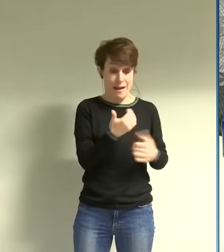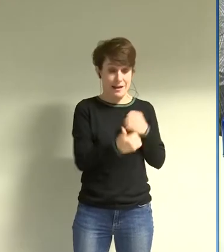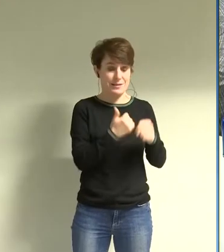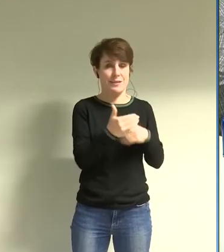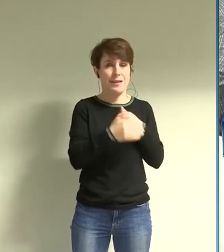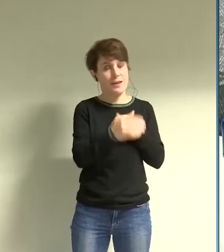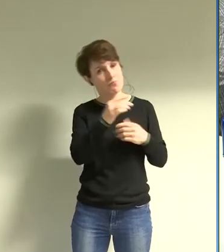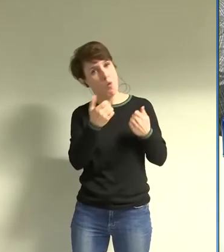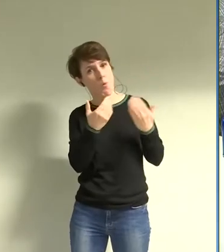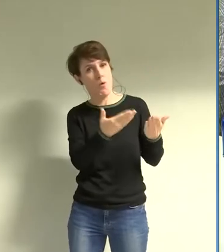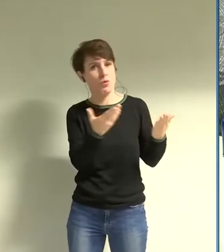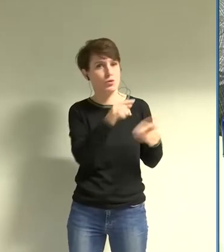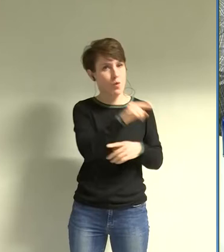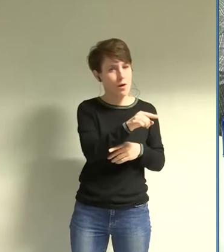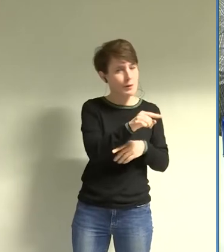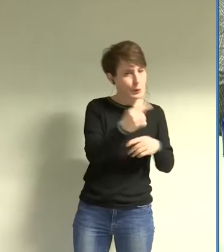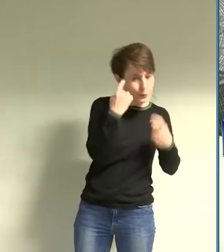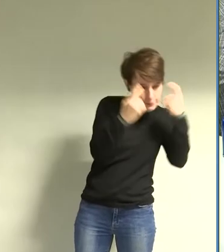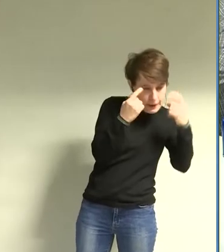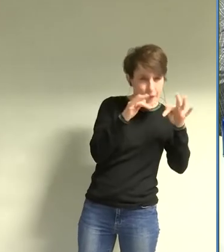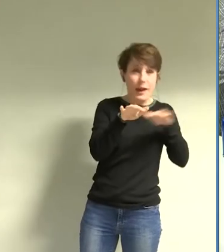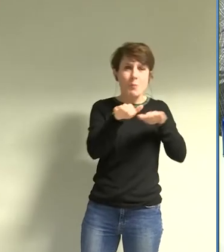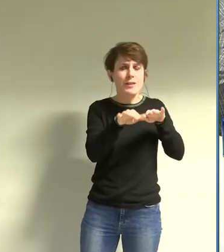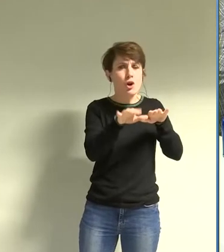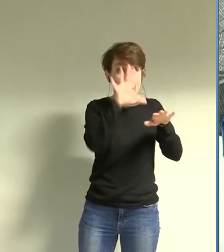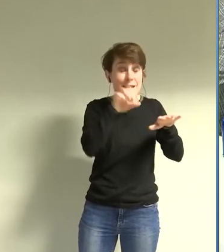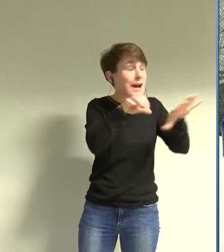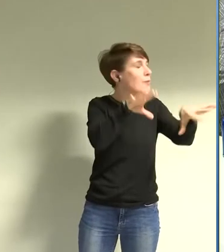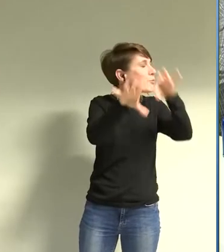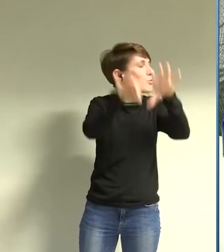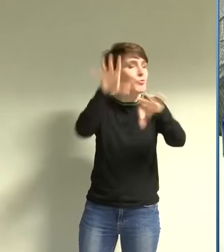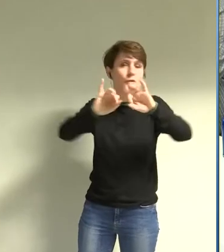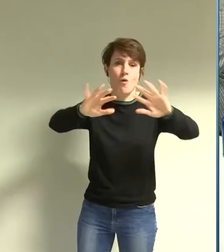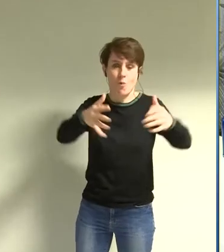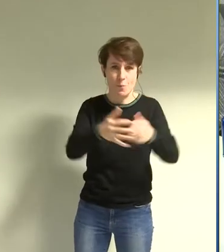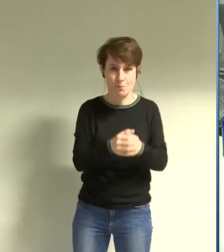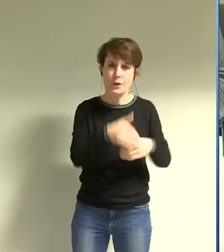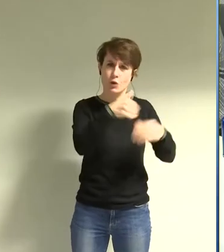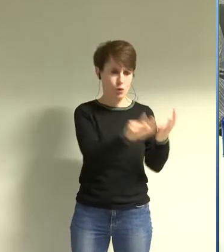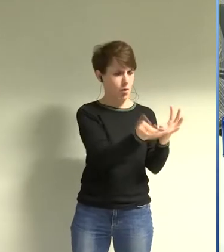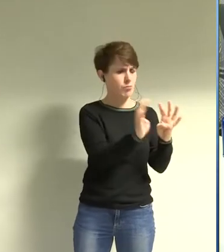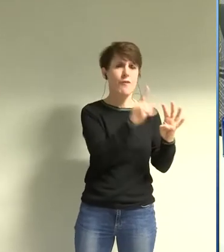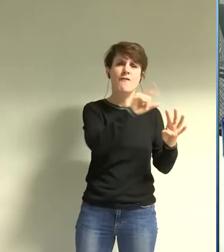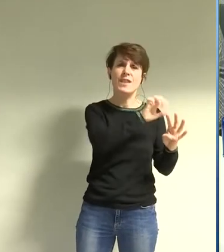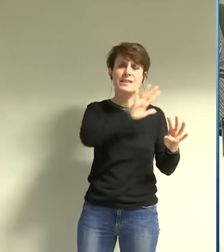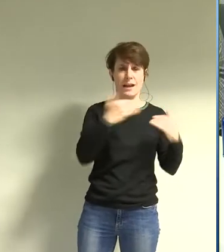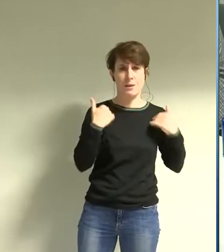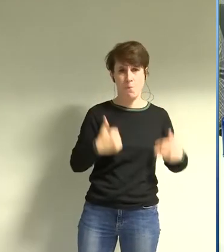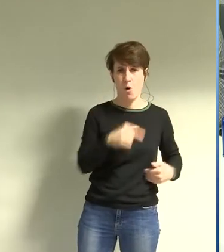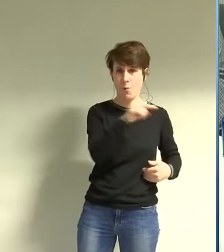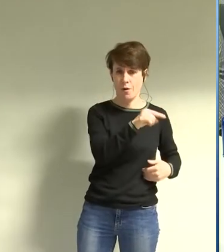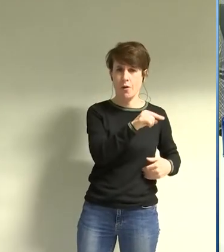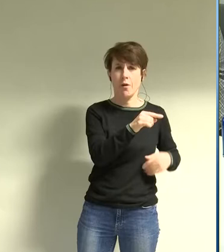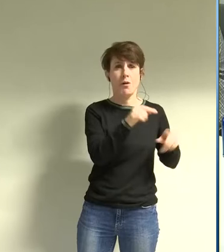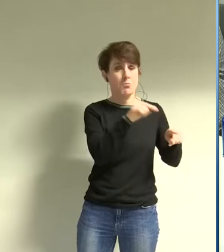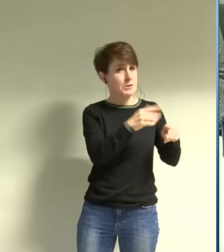dispositifs ayant recours au tirage au sort composée de 25 membres elle comptera une majorité de personnes issues directement des espaces de